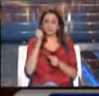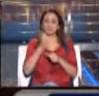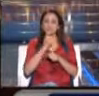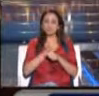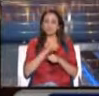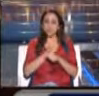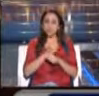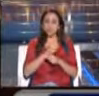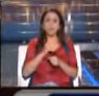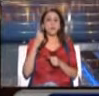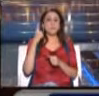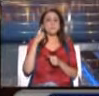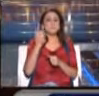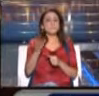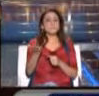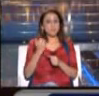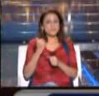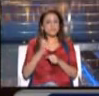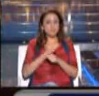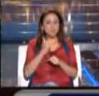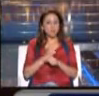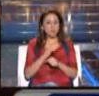هو بيصنع نجم والاعلام ليه دور كبير